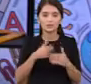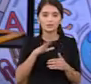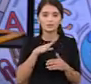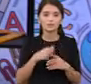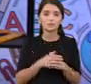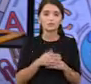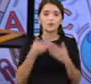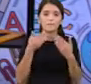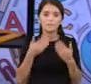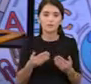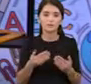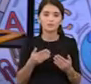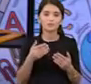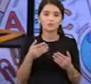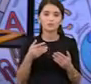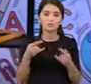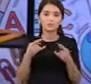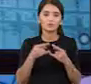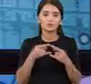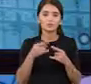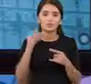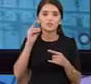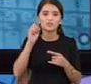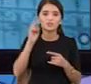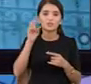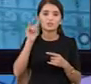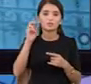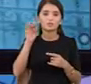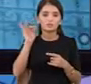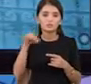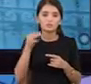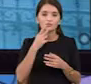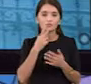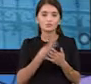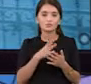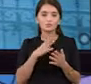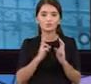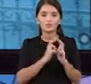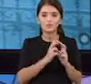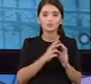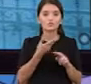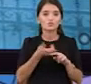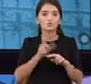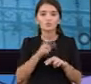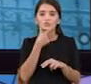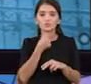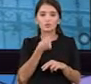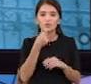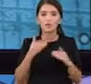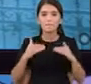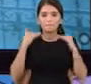qilayapti. Mana bu ekranda esa hozir Janubiy vokzalni ko'ryapsiz. Qarang, juda ham